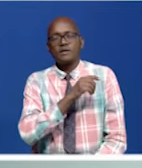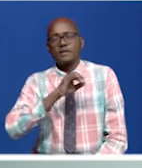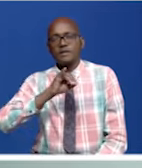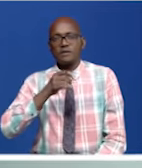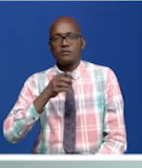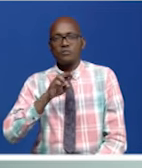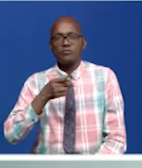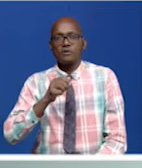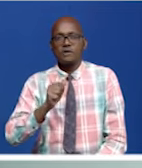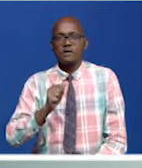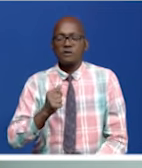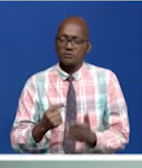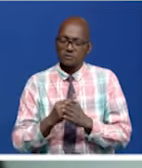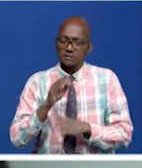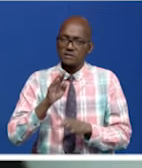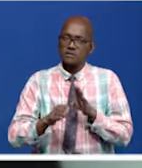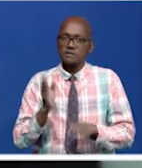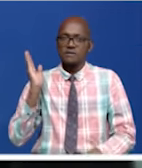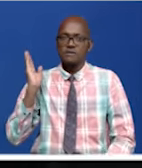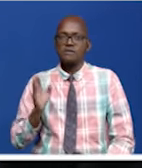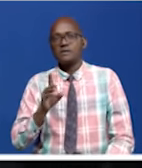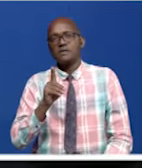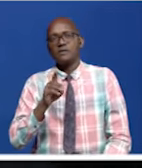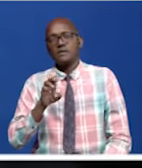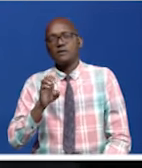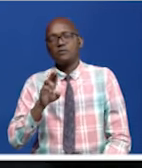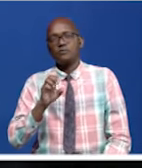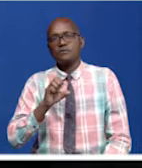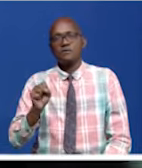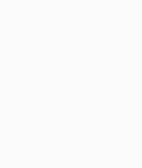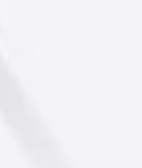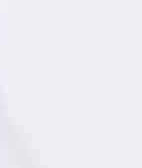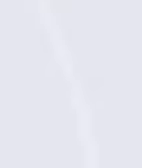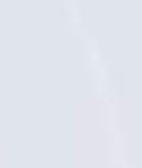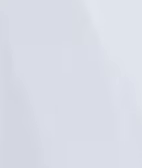igunga kutoka mkoani singida deusiganga Azam